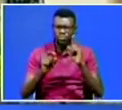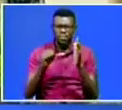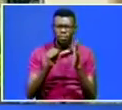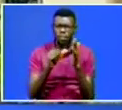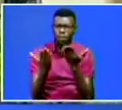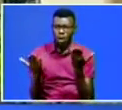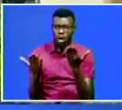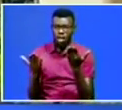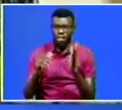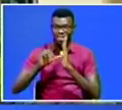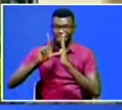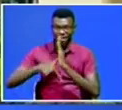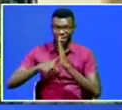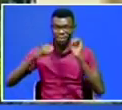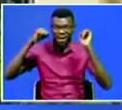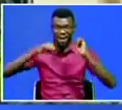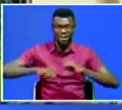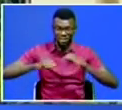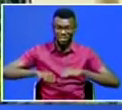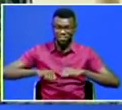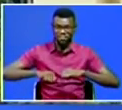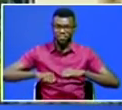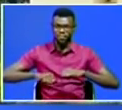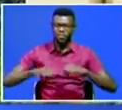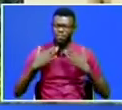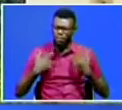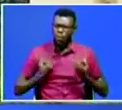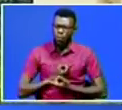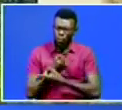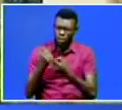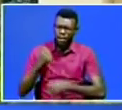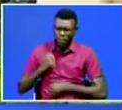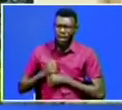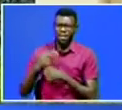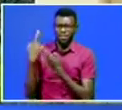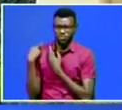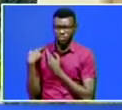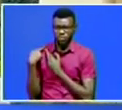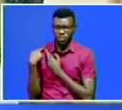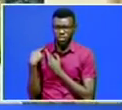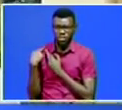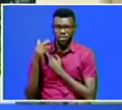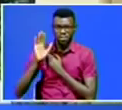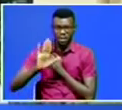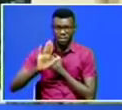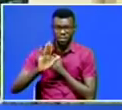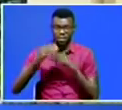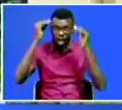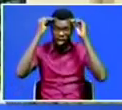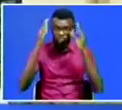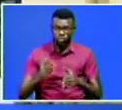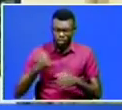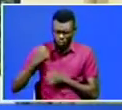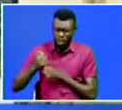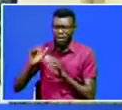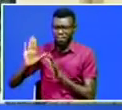and tukakubaliana what was meant to do. Kila mtu tukakubaliana, kila mtu afanye part yake, afanye vizuri. Hata the students were supposed to do